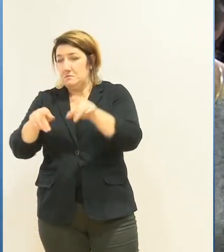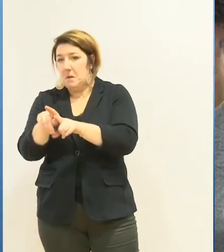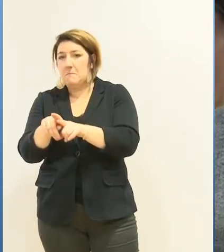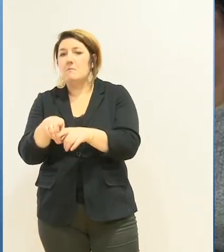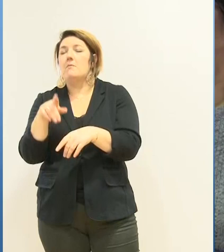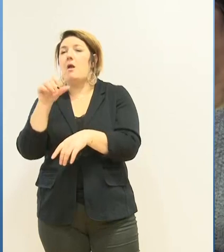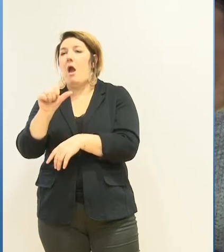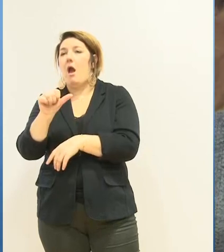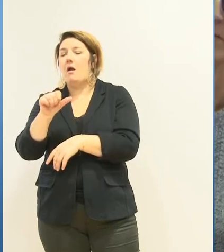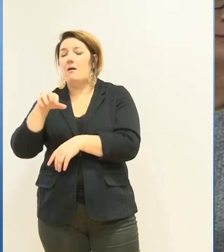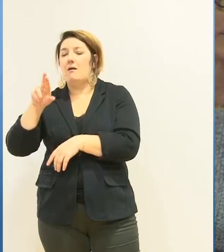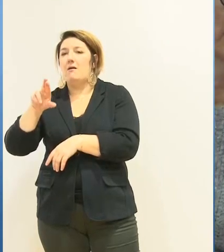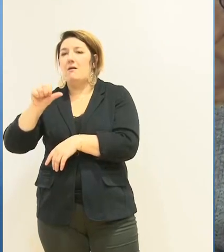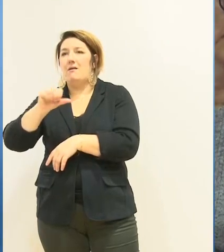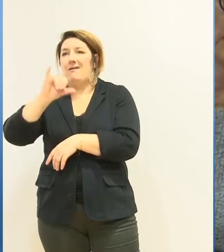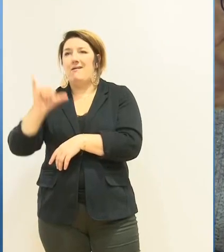merci